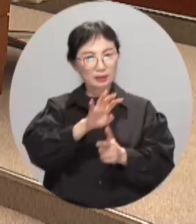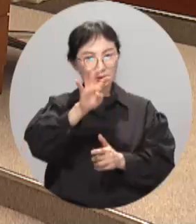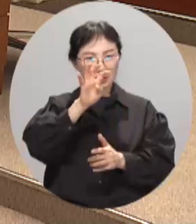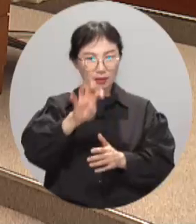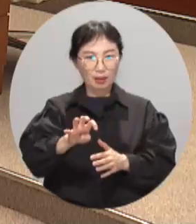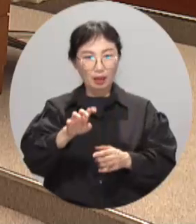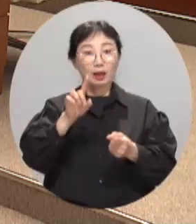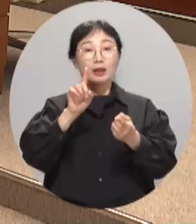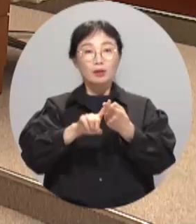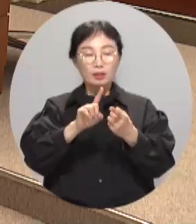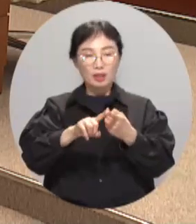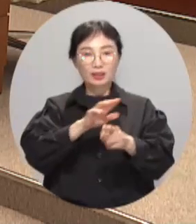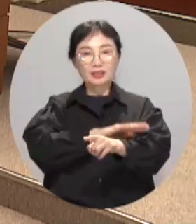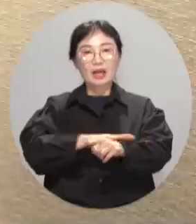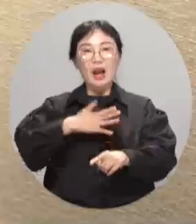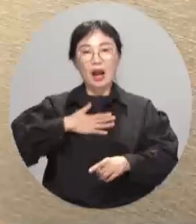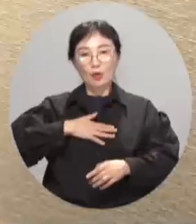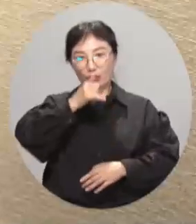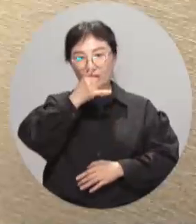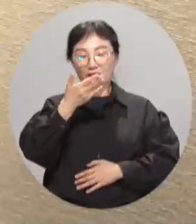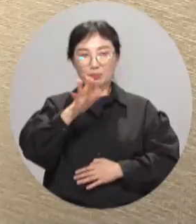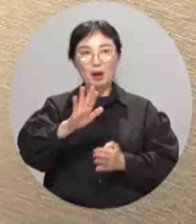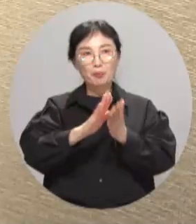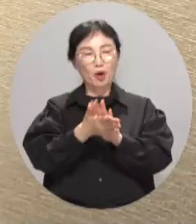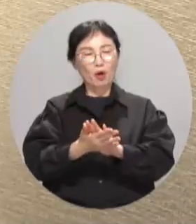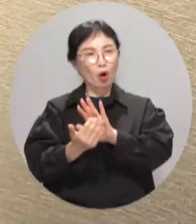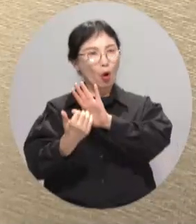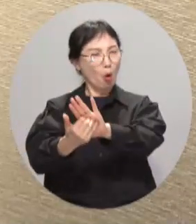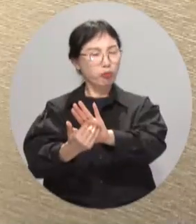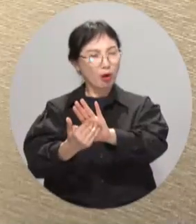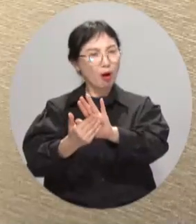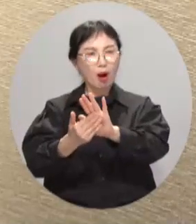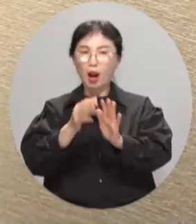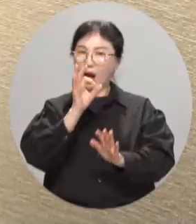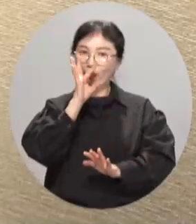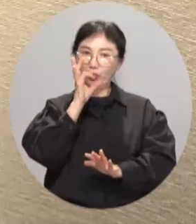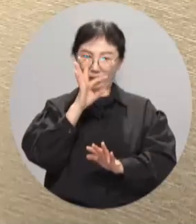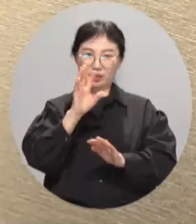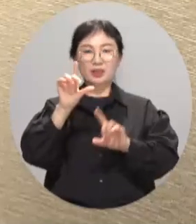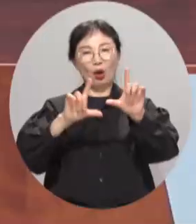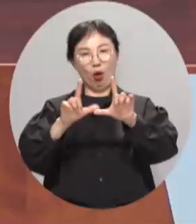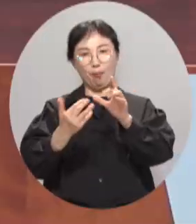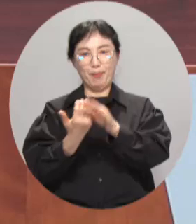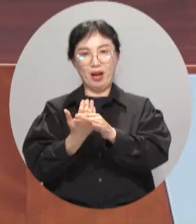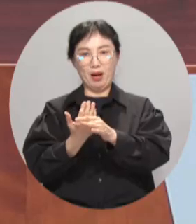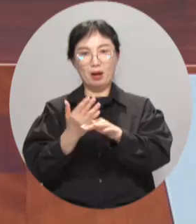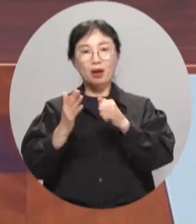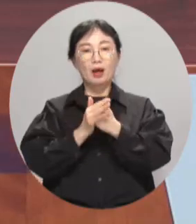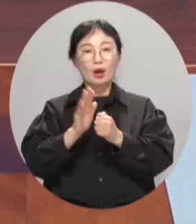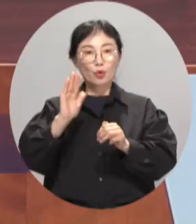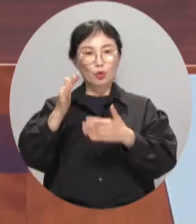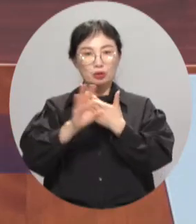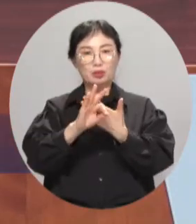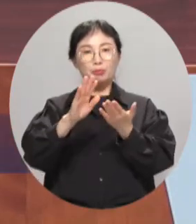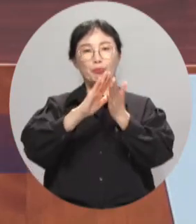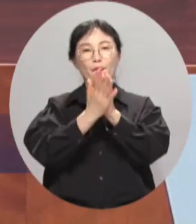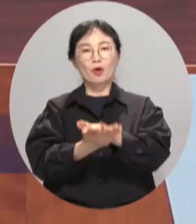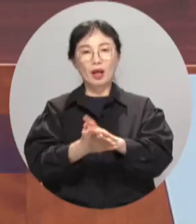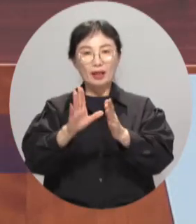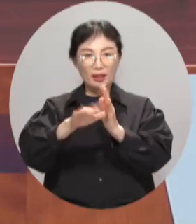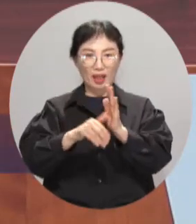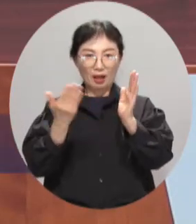해당 우려를 잘 알고 있지만 변화를 거부하기 힘든 면이 있다는 입장입니다. 급변하는 시대의 흐름에 맞춰